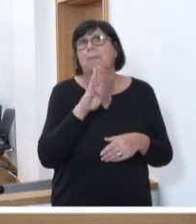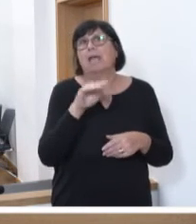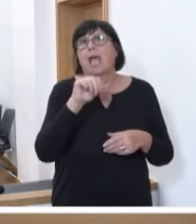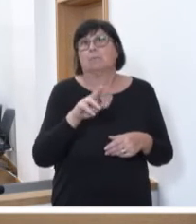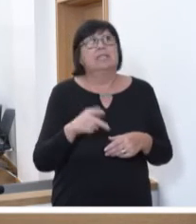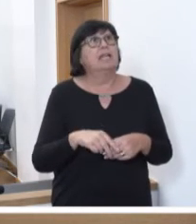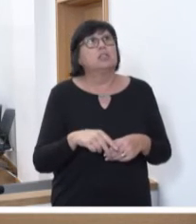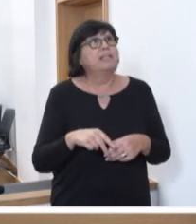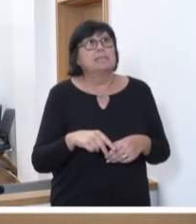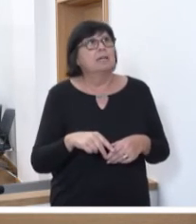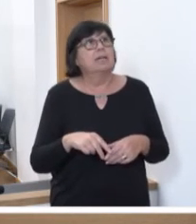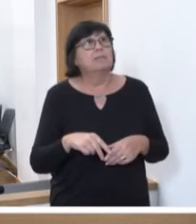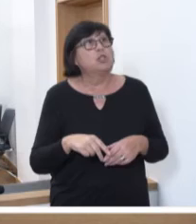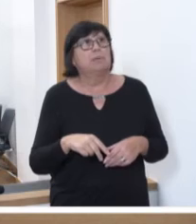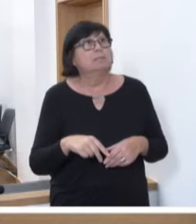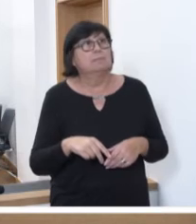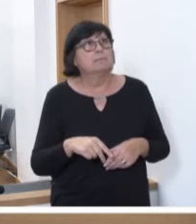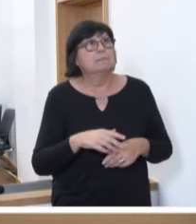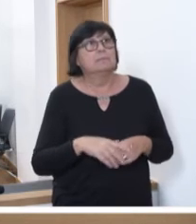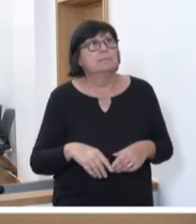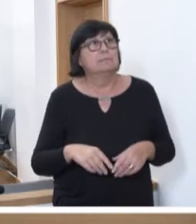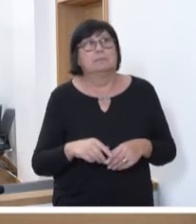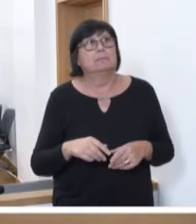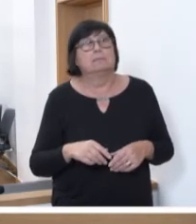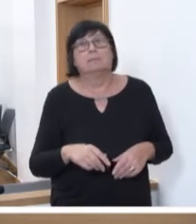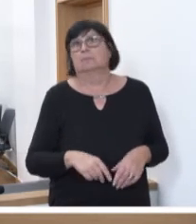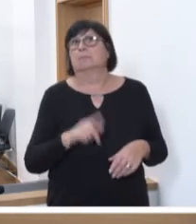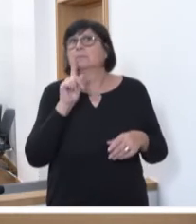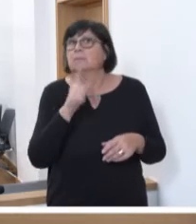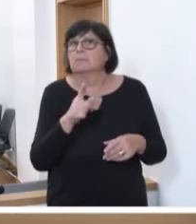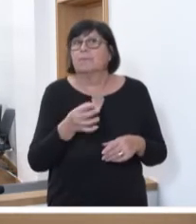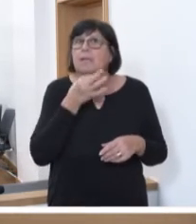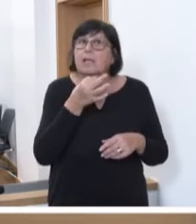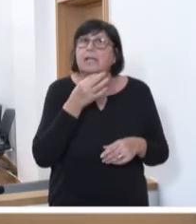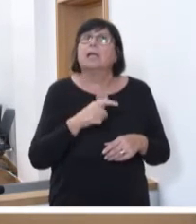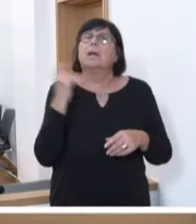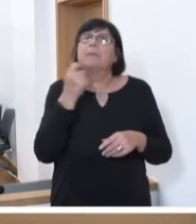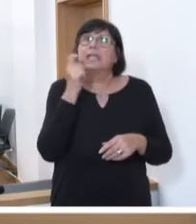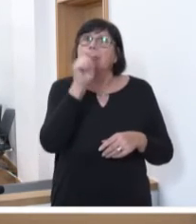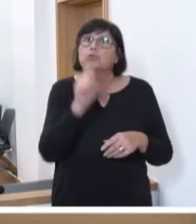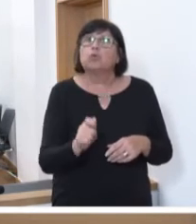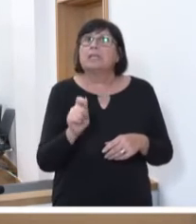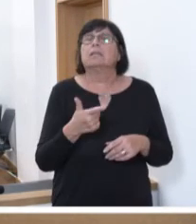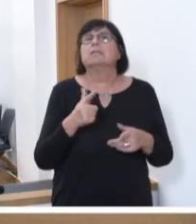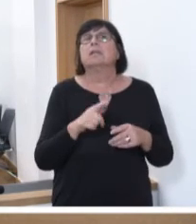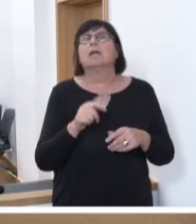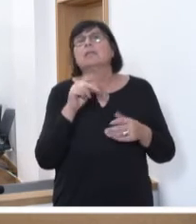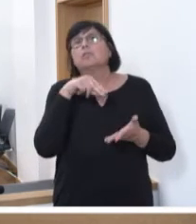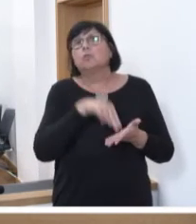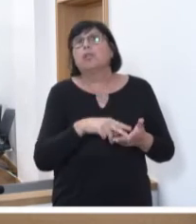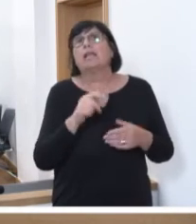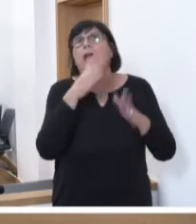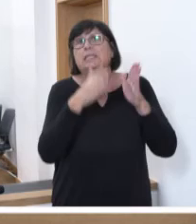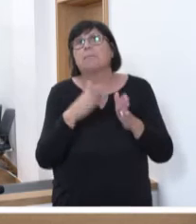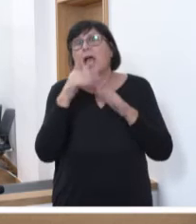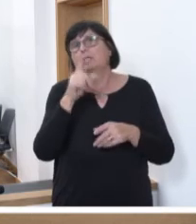zum Ende, Herr Kollege, Ihre Redezeit ist abgelaufen. Ja, darüber hinaus ist es notwendig, Betriebsstudien anzustellen im Zuständigkeitsbereich der Deutschen Bahn